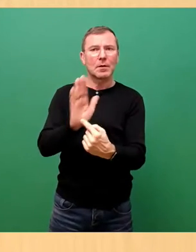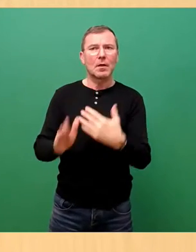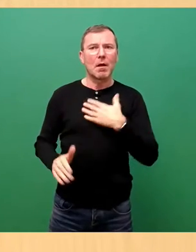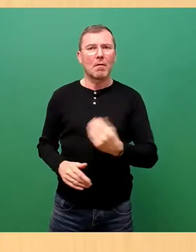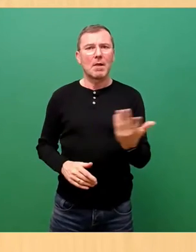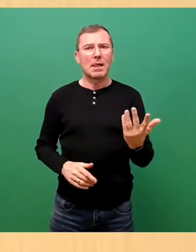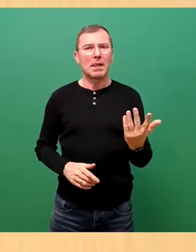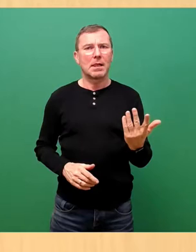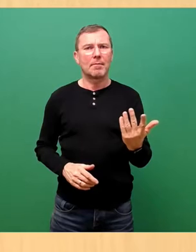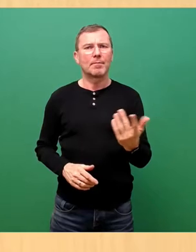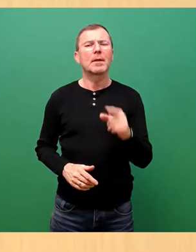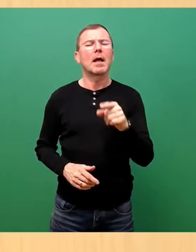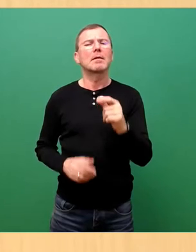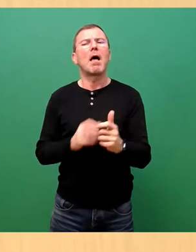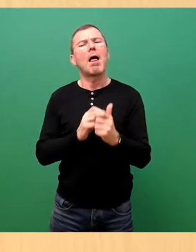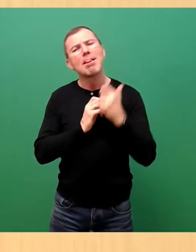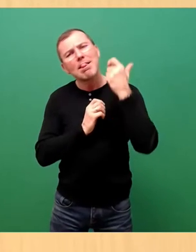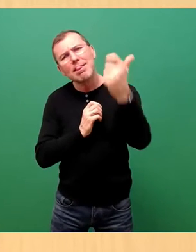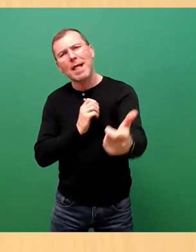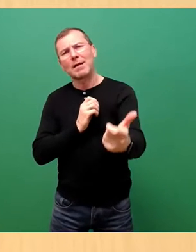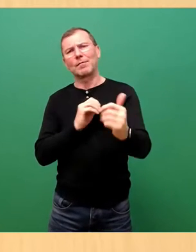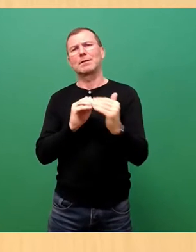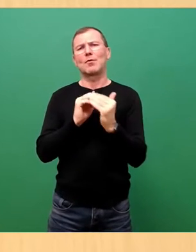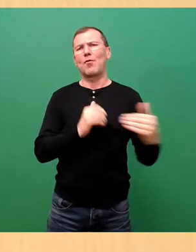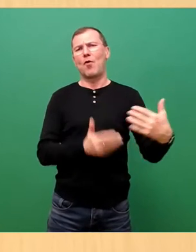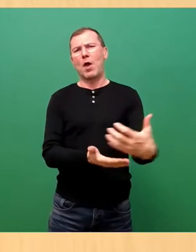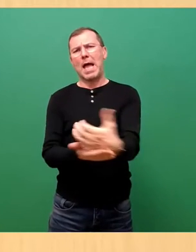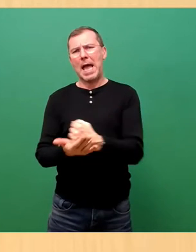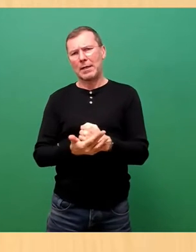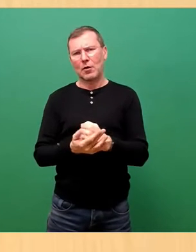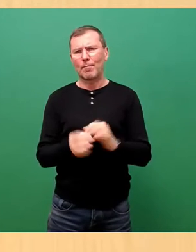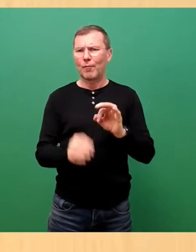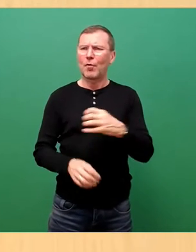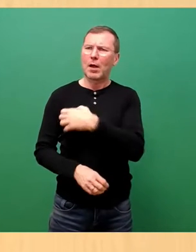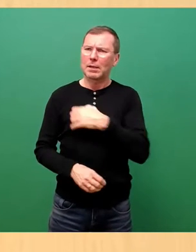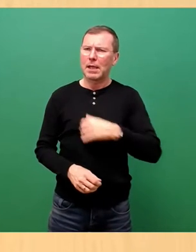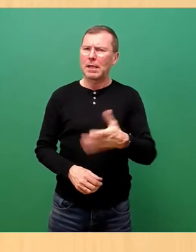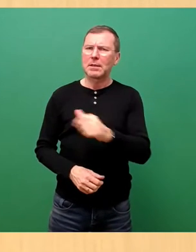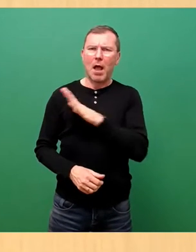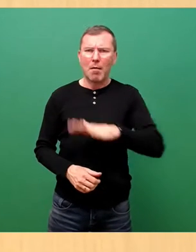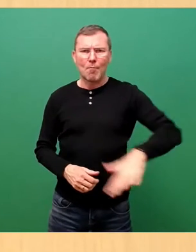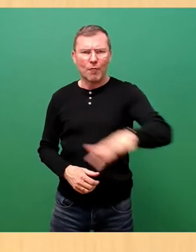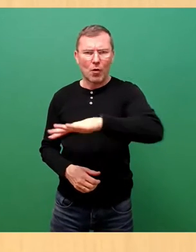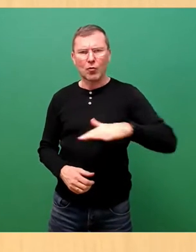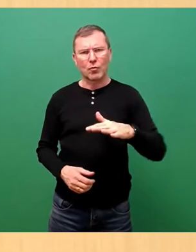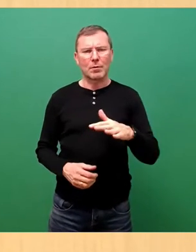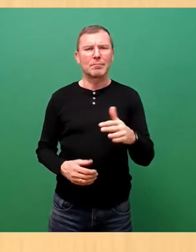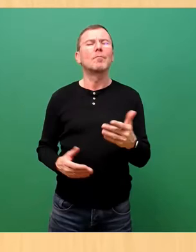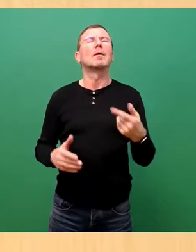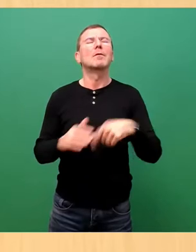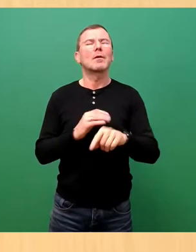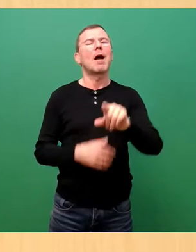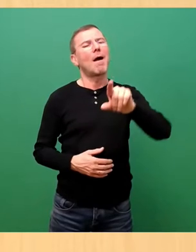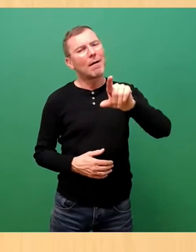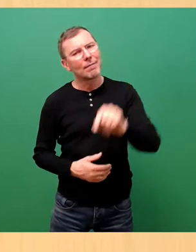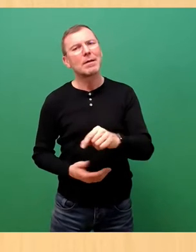eine längerfristig höhere Einkommen für die Dresdner Bevölkerung, damit wesentlich weniger Anspruchsberechtigte,